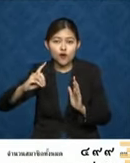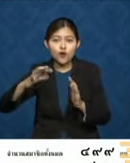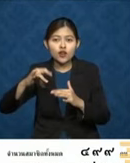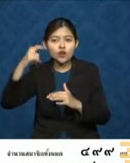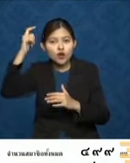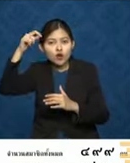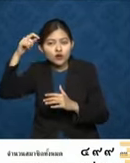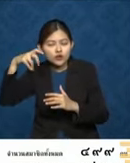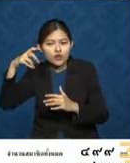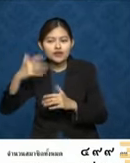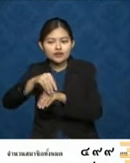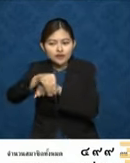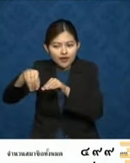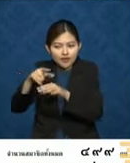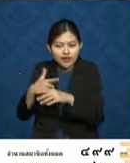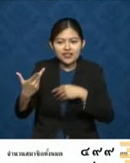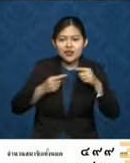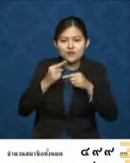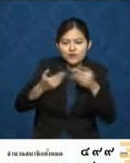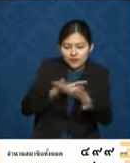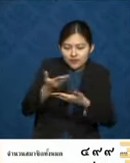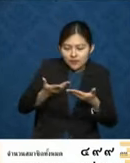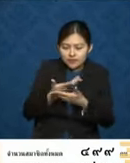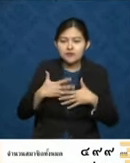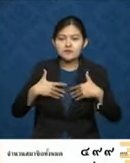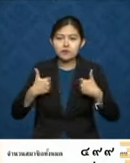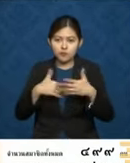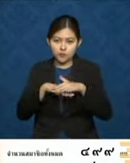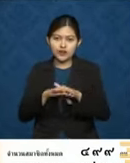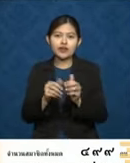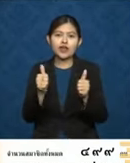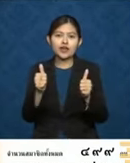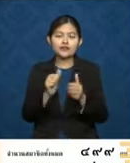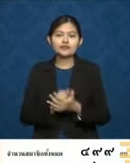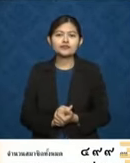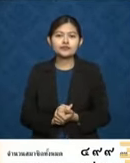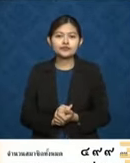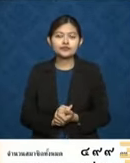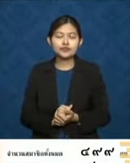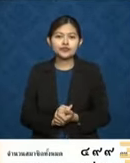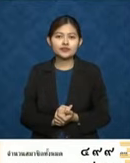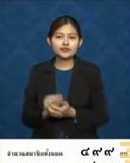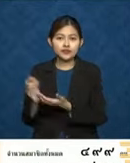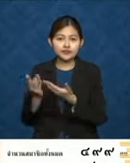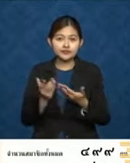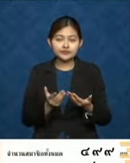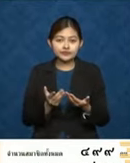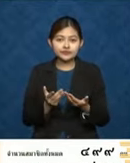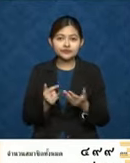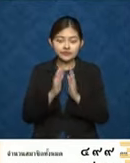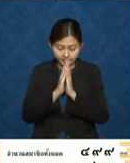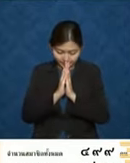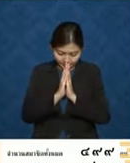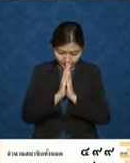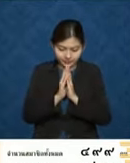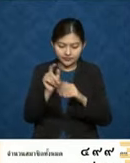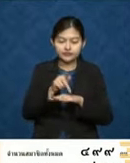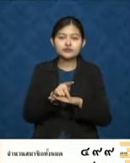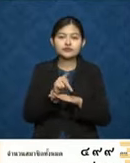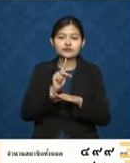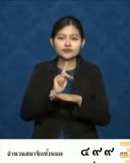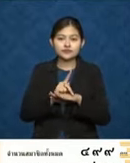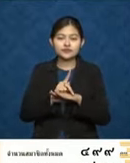คึกคักอีกครั้งนะครับขอบคุณครับขอบคุณครับเชิญท่านสุขสำรวยวันทนียกุลครับกราบเรียนท่านประธาน